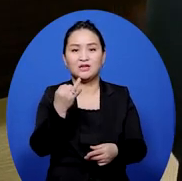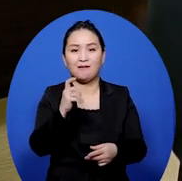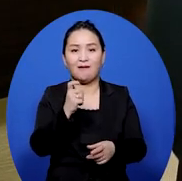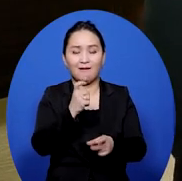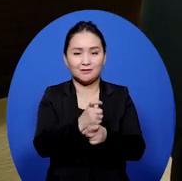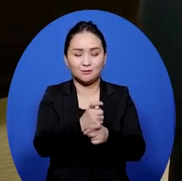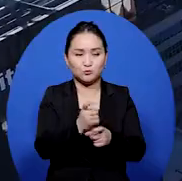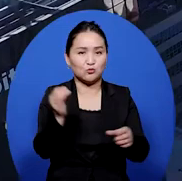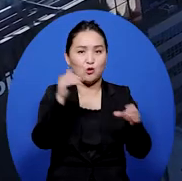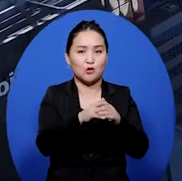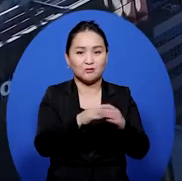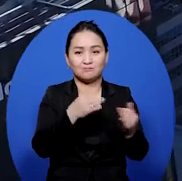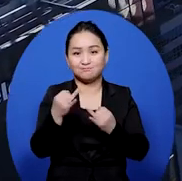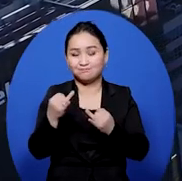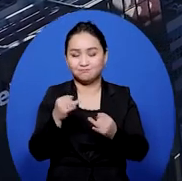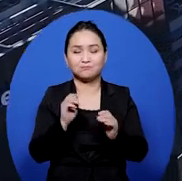ий халамжуу шилжээ.